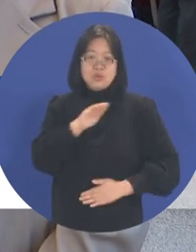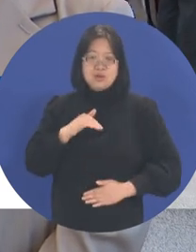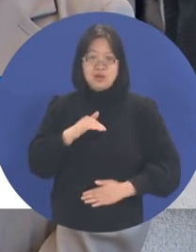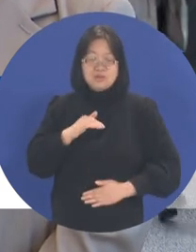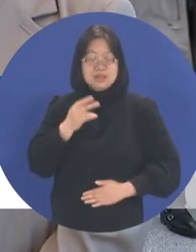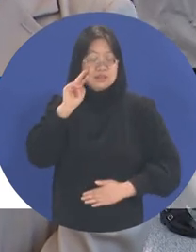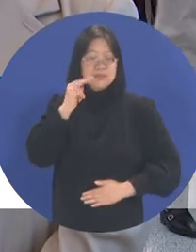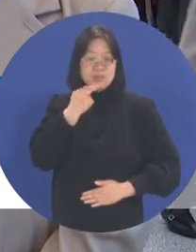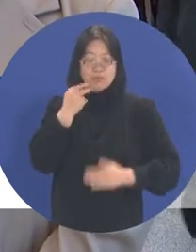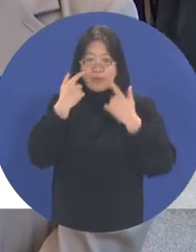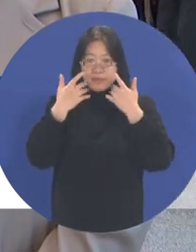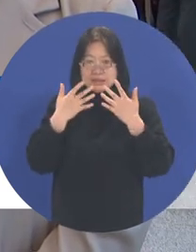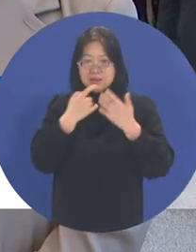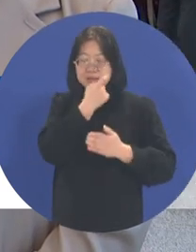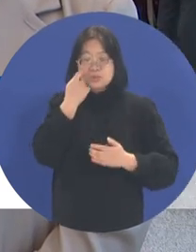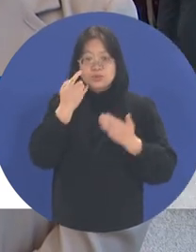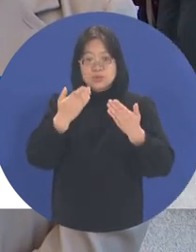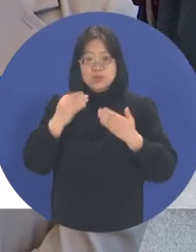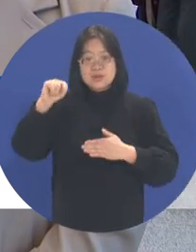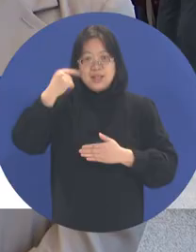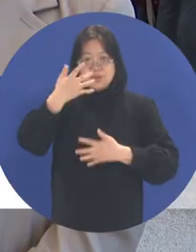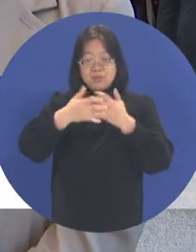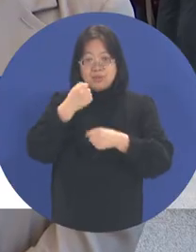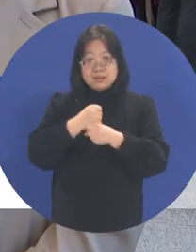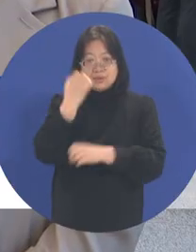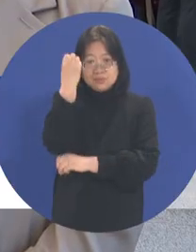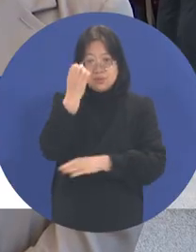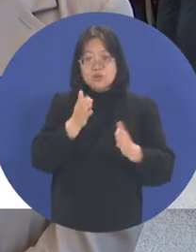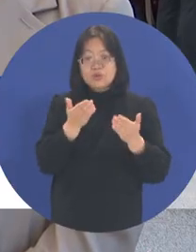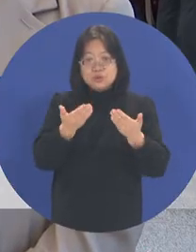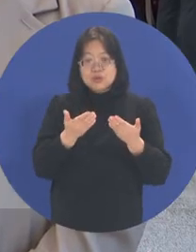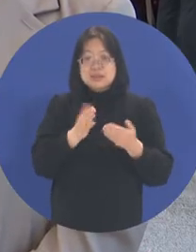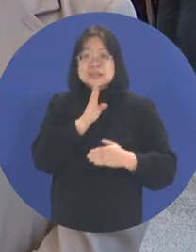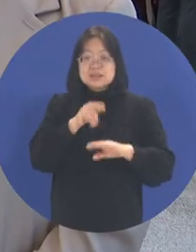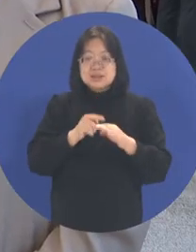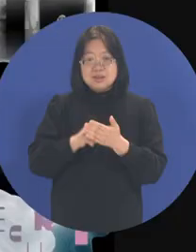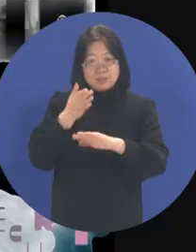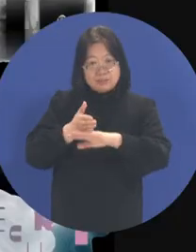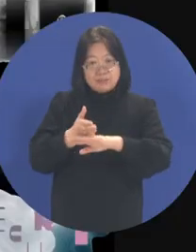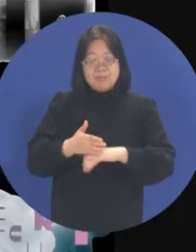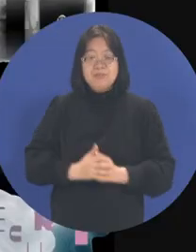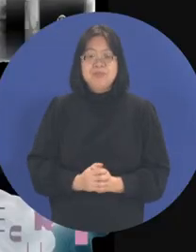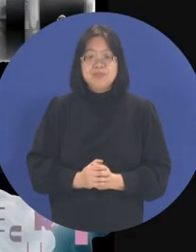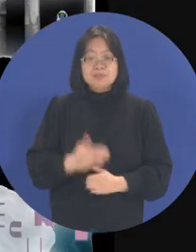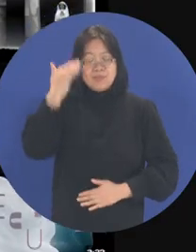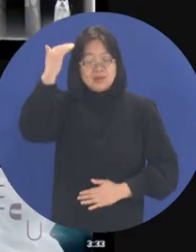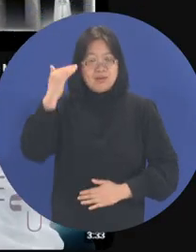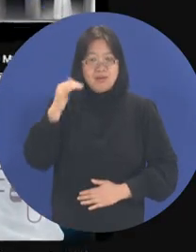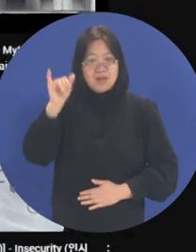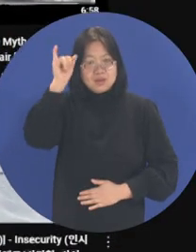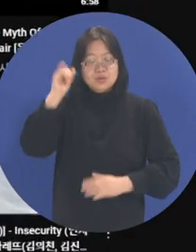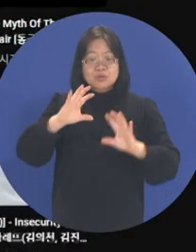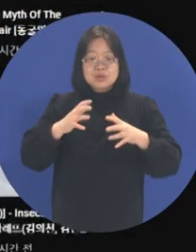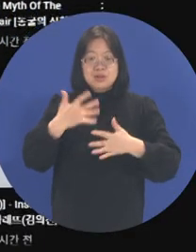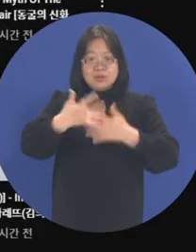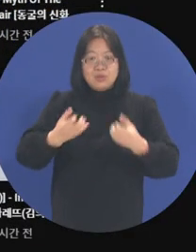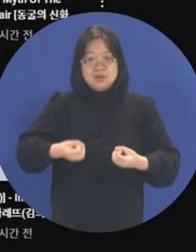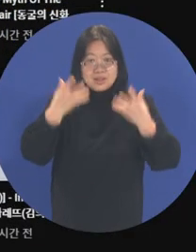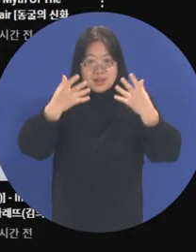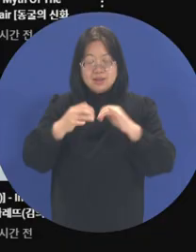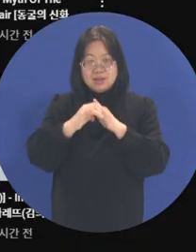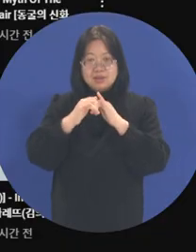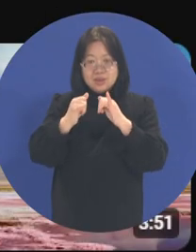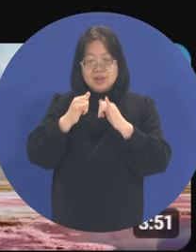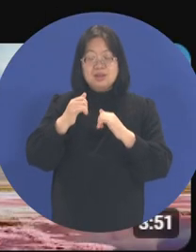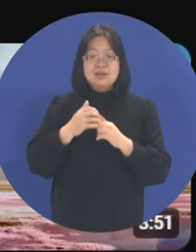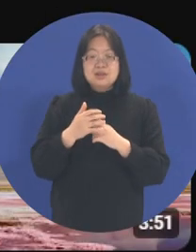또 증명해 주시고 또 다음 작품 할 수 있는 밑거름을 마련해 주셔서 진심으로 감사드립니다. 대한민국 AI 국제영화제